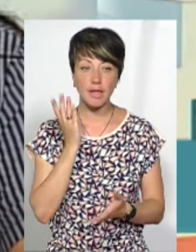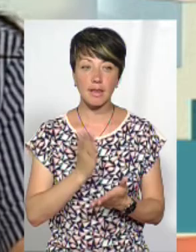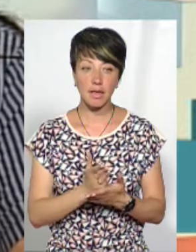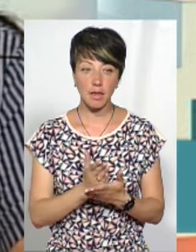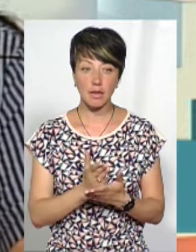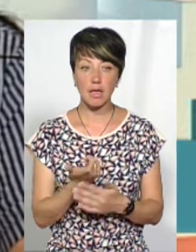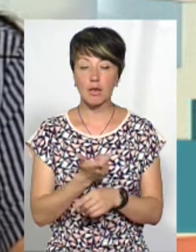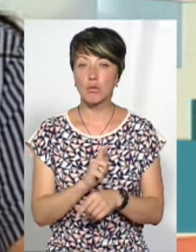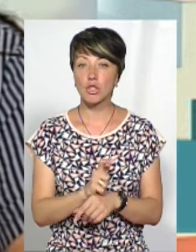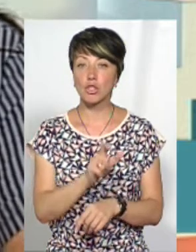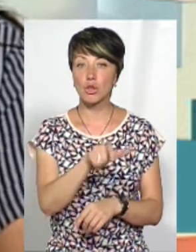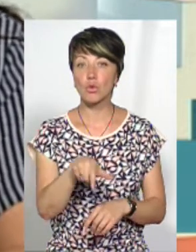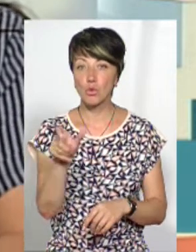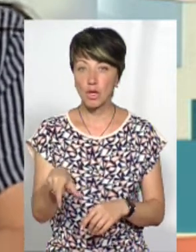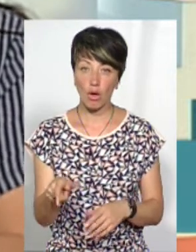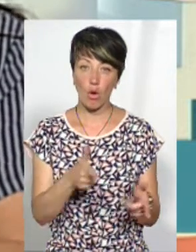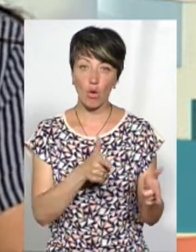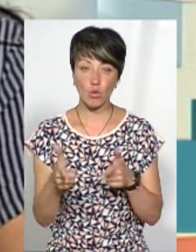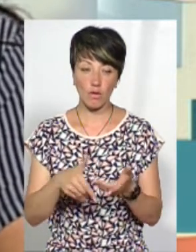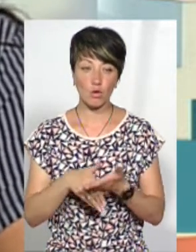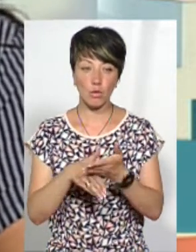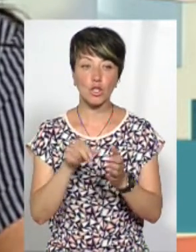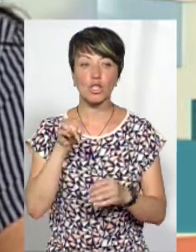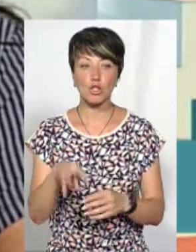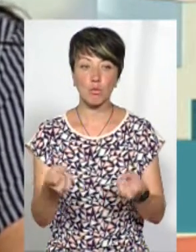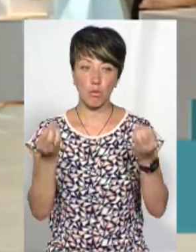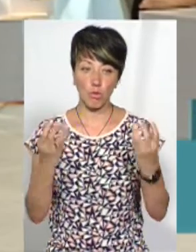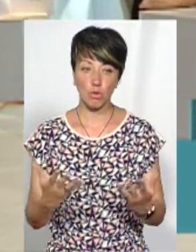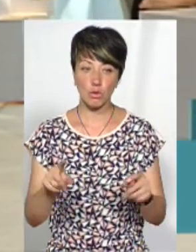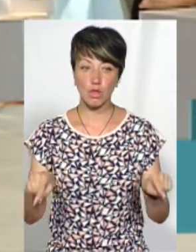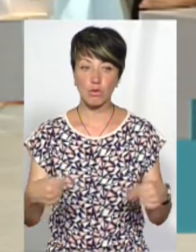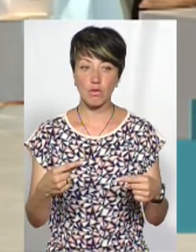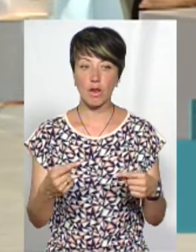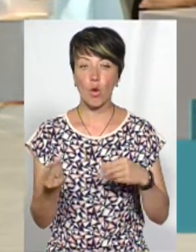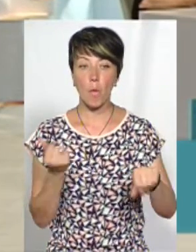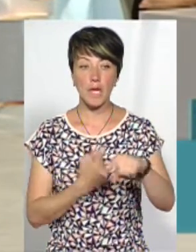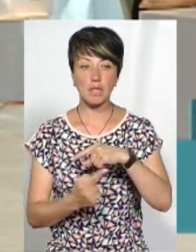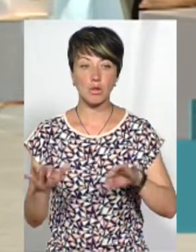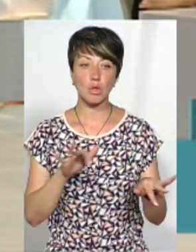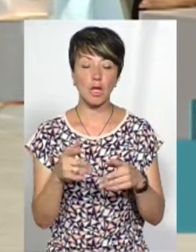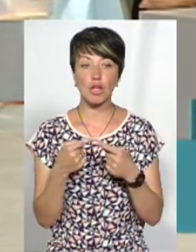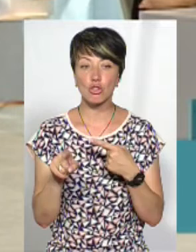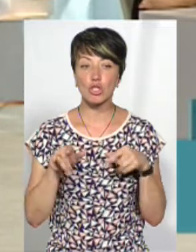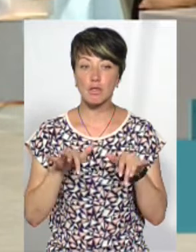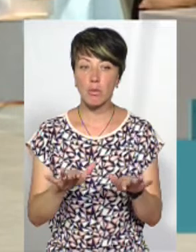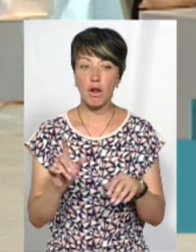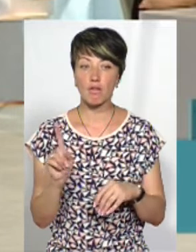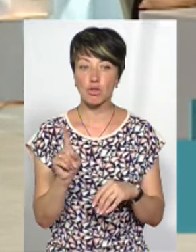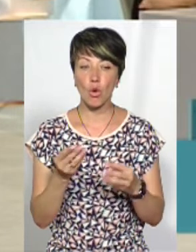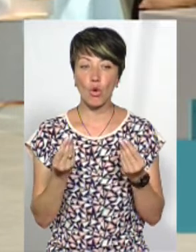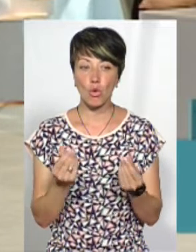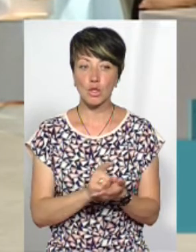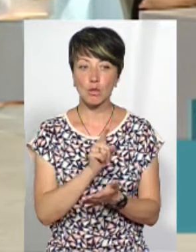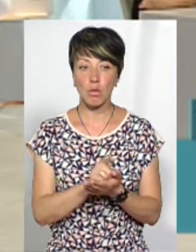є більша кількість людей, які тобі готові допомогти, чим просто на заснування комерційної діяльності. Інша справа, що